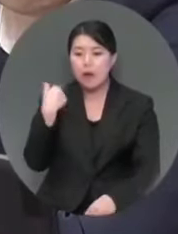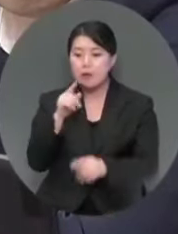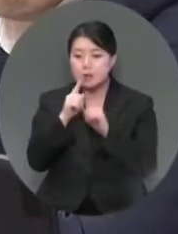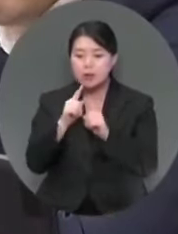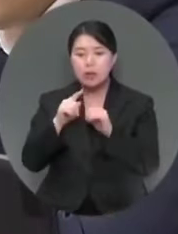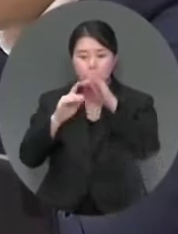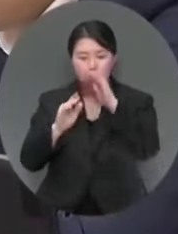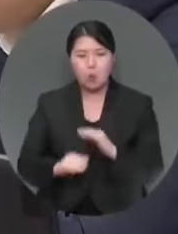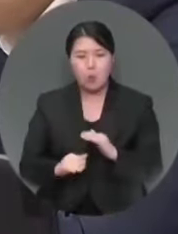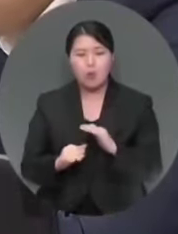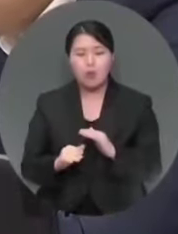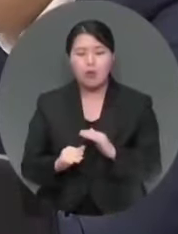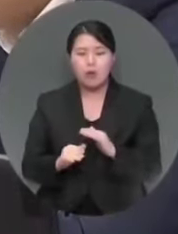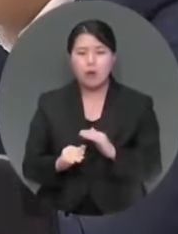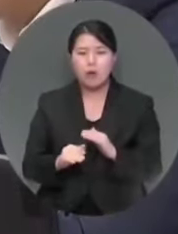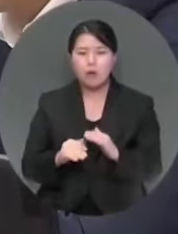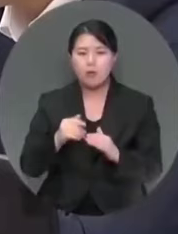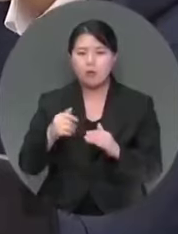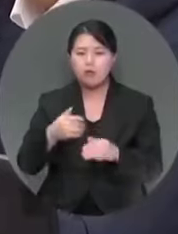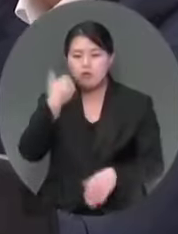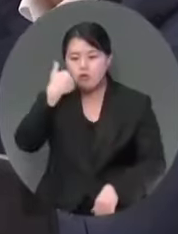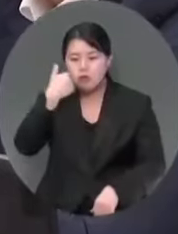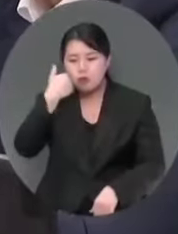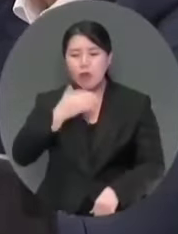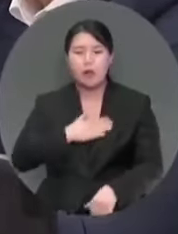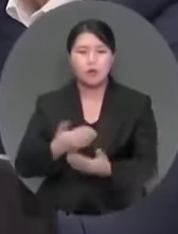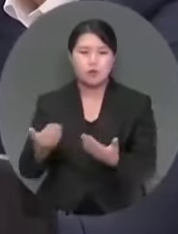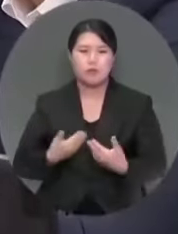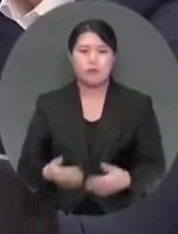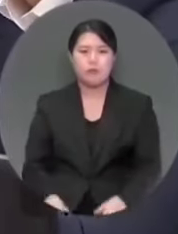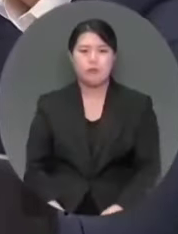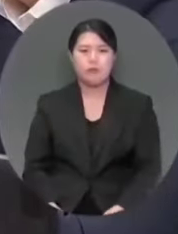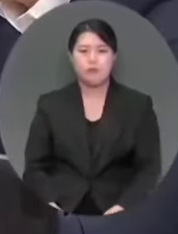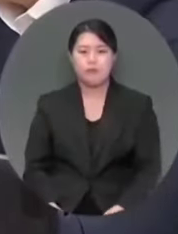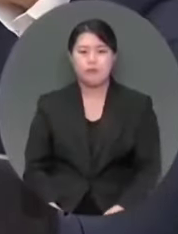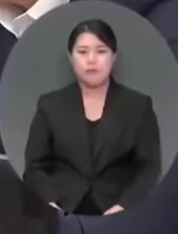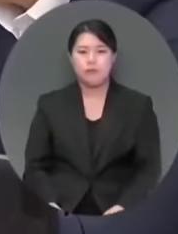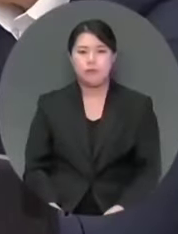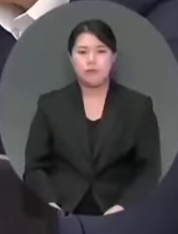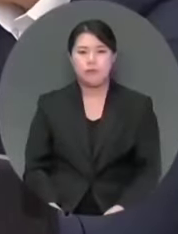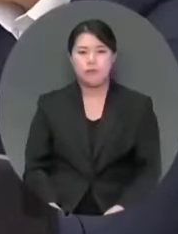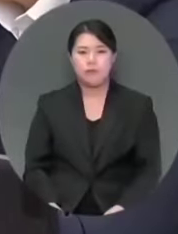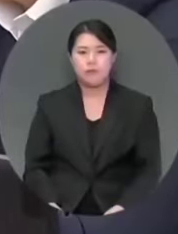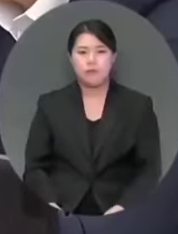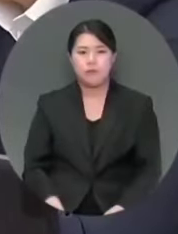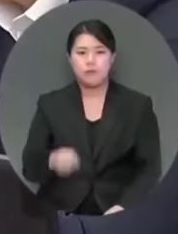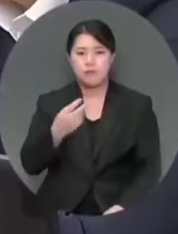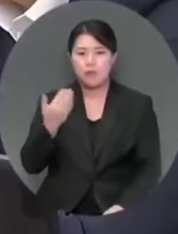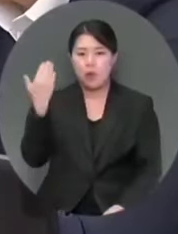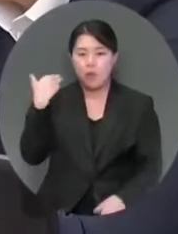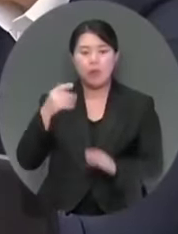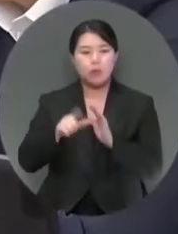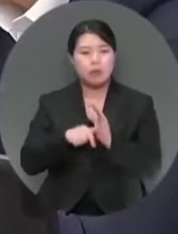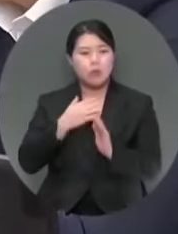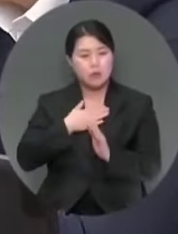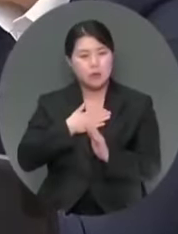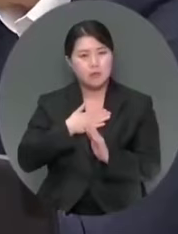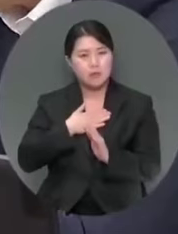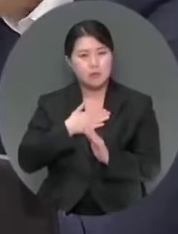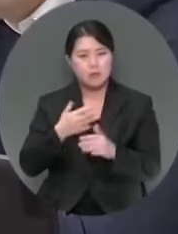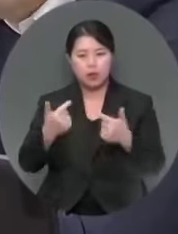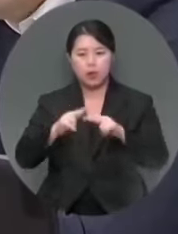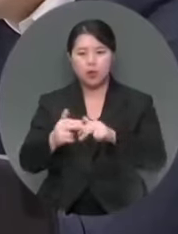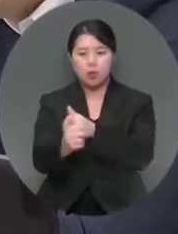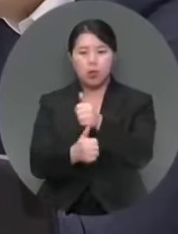주시기 바랍니다. 뭐 예. 어렵지 않을 것 같아요. 예, 예. 네. 자, 지난번에도 제가 한번 그